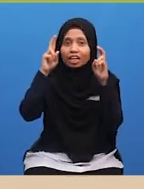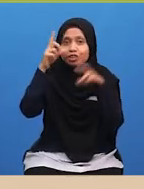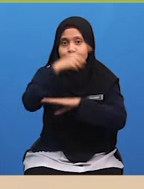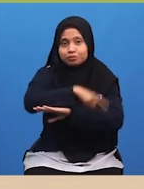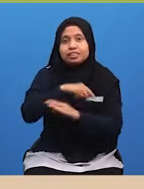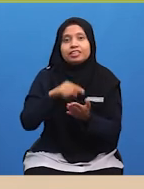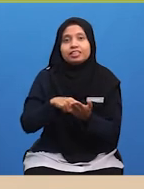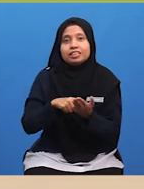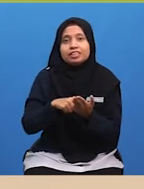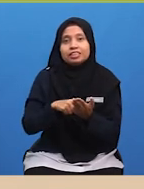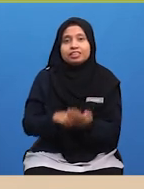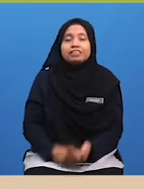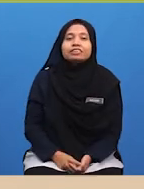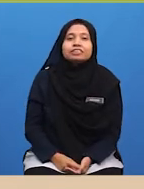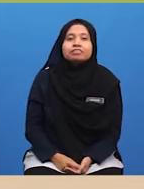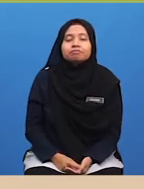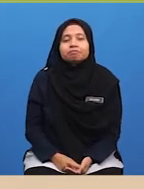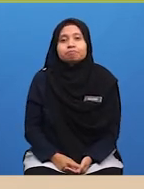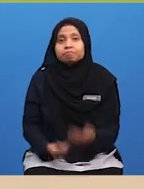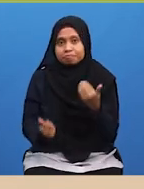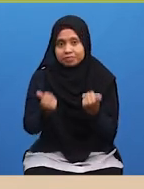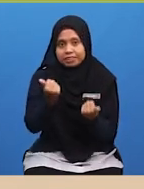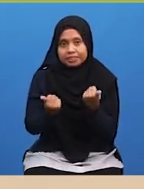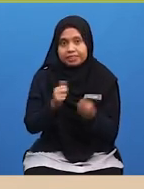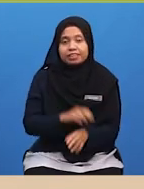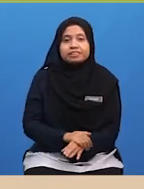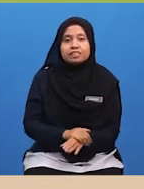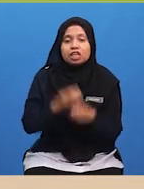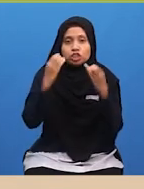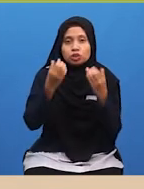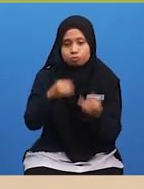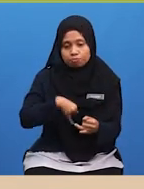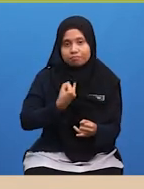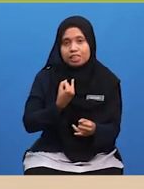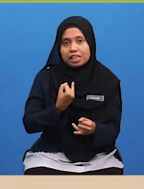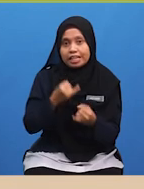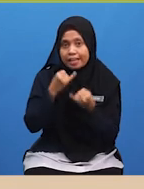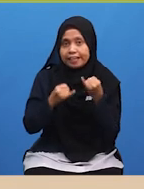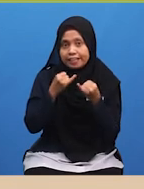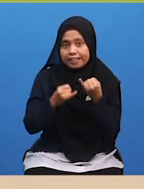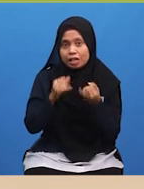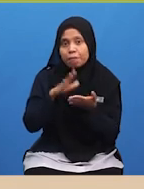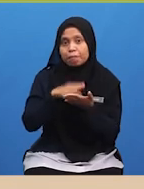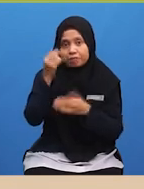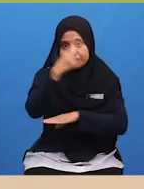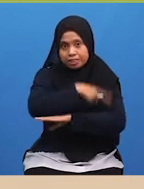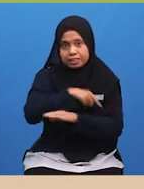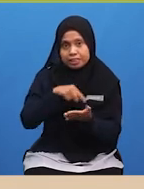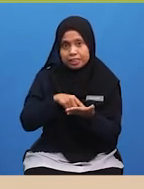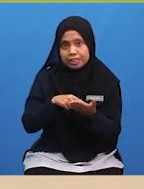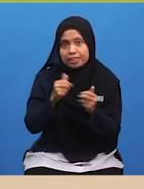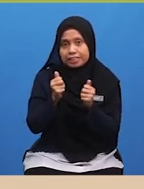ini, iaitu keadilan. Cikgu ingin mengakhiri pelajaran hari